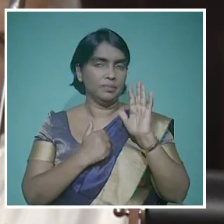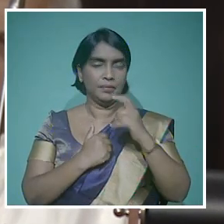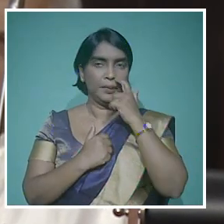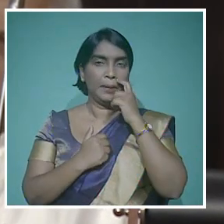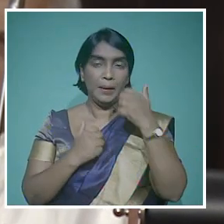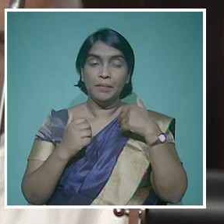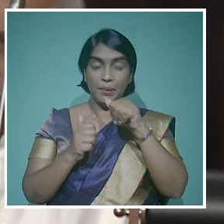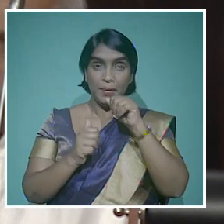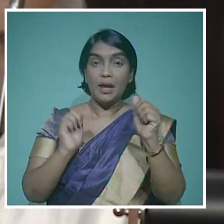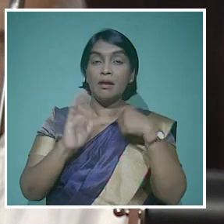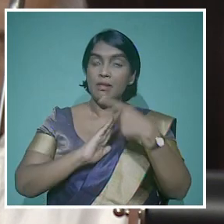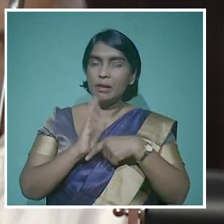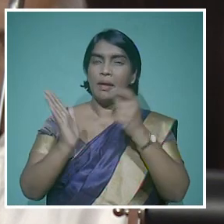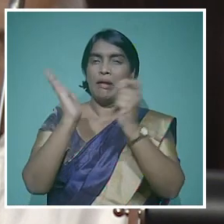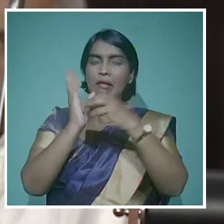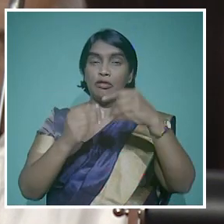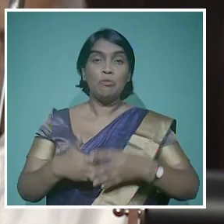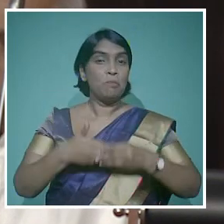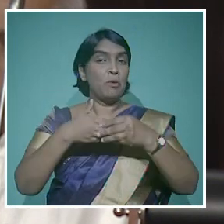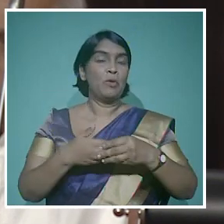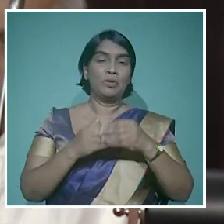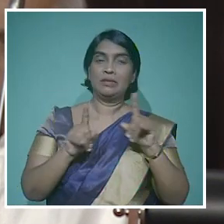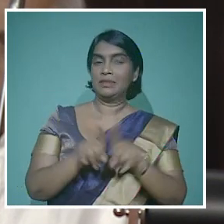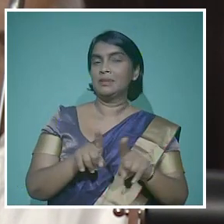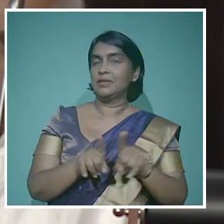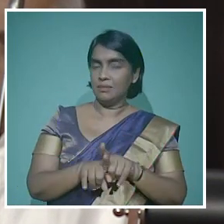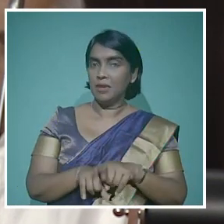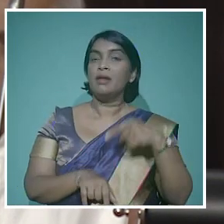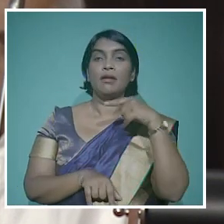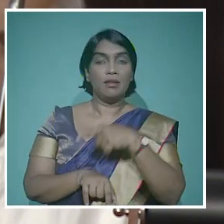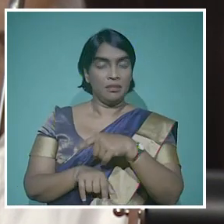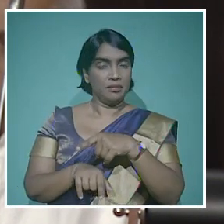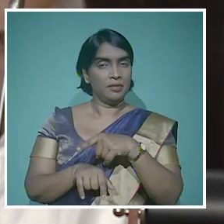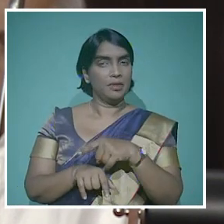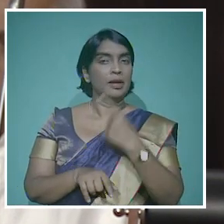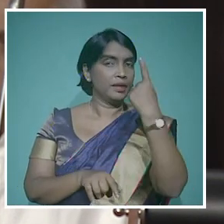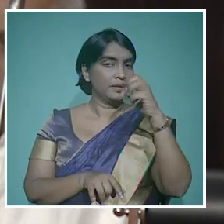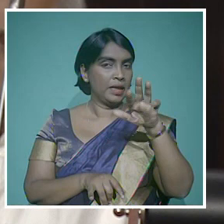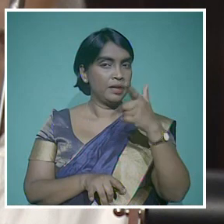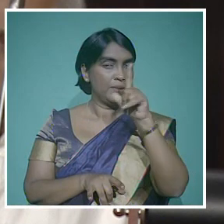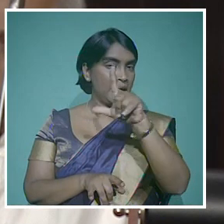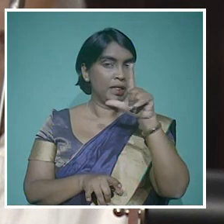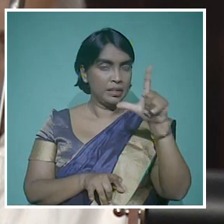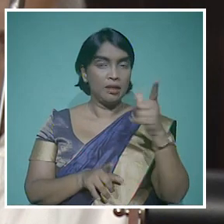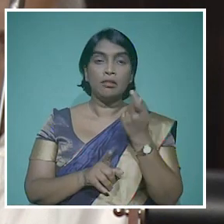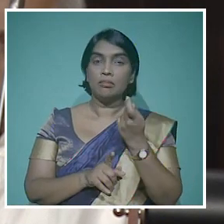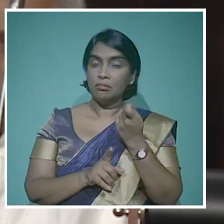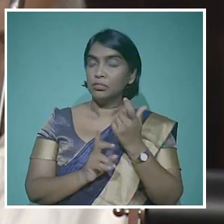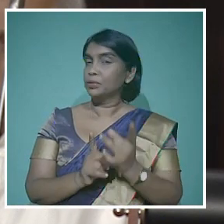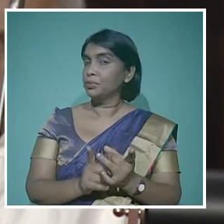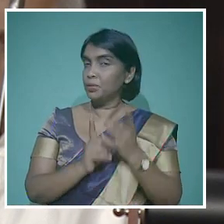අපි කලේ රට ණය වෙමින් මගුල් කනවා වගේ වැඩක්. මේ නිසා 1977 ආර්ථික